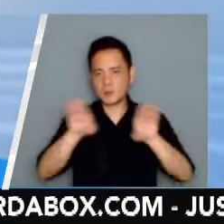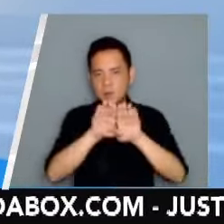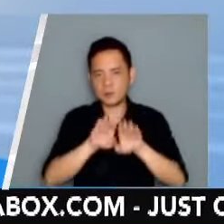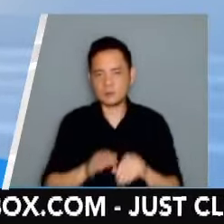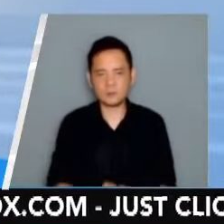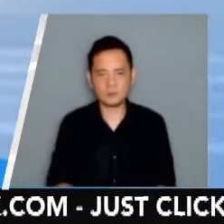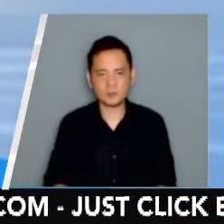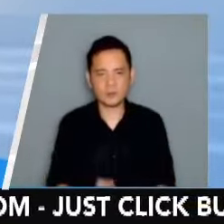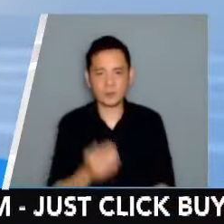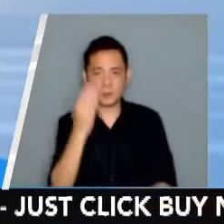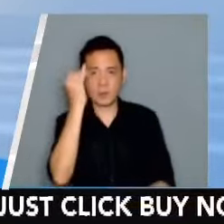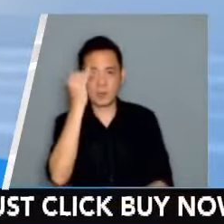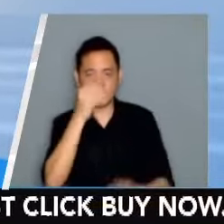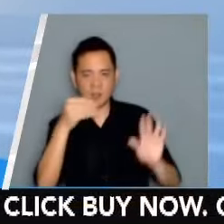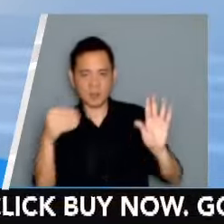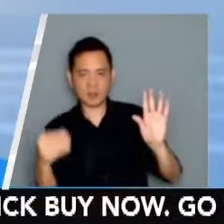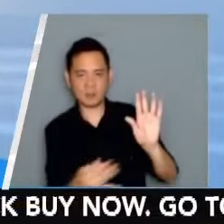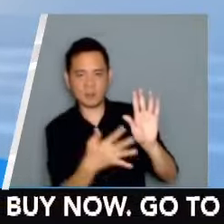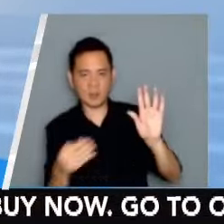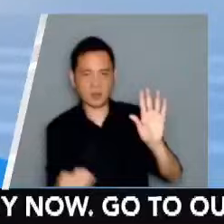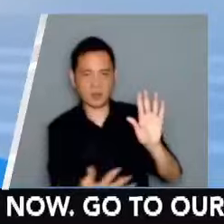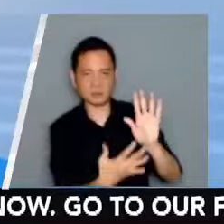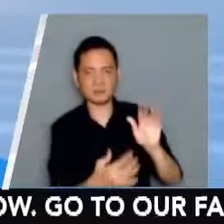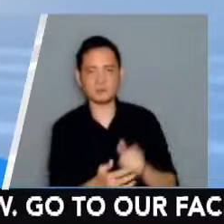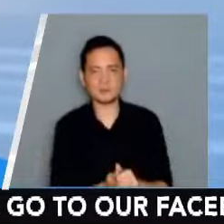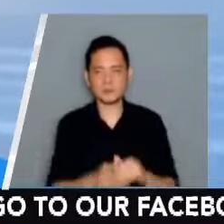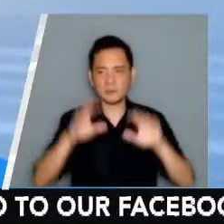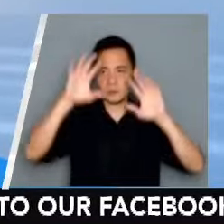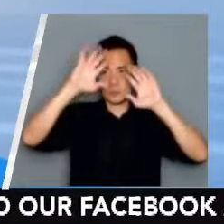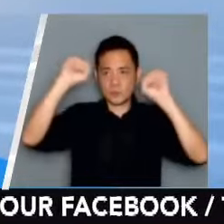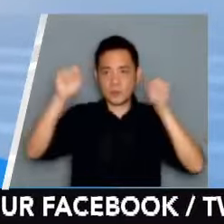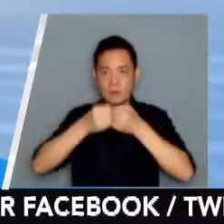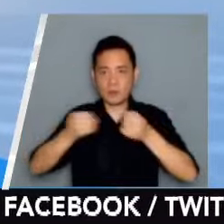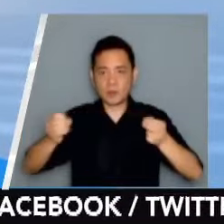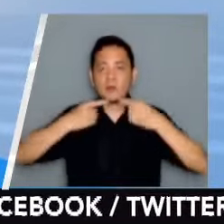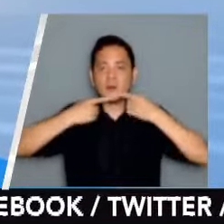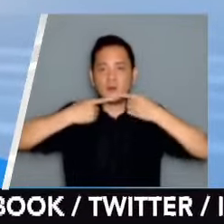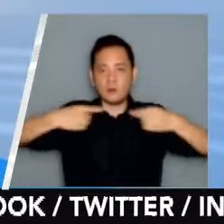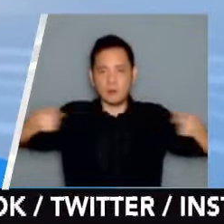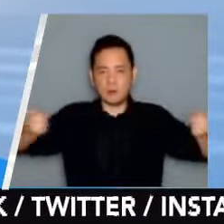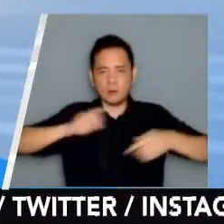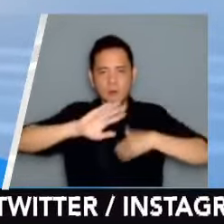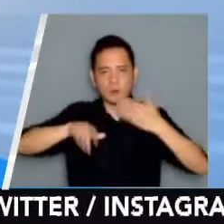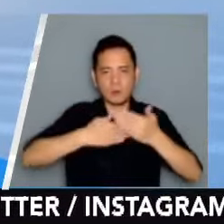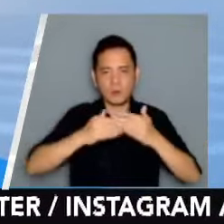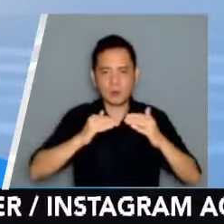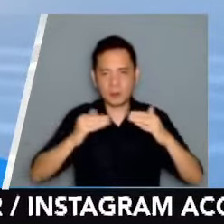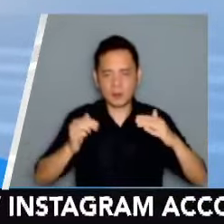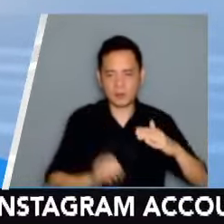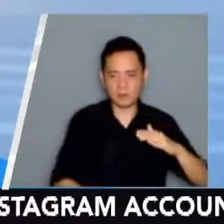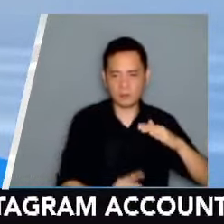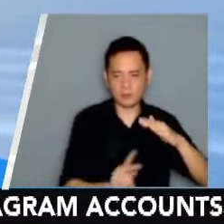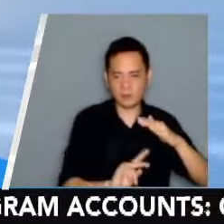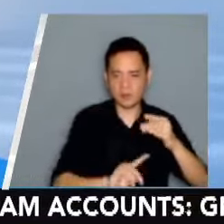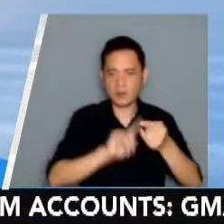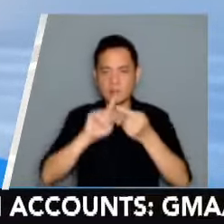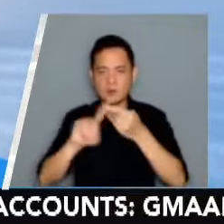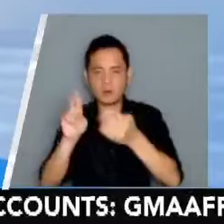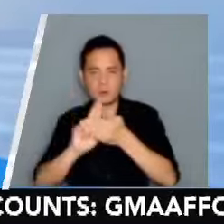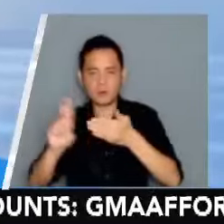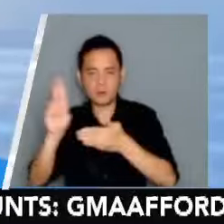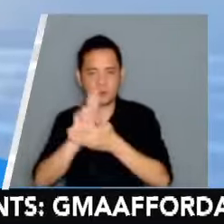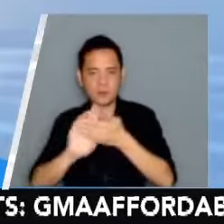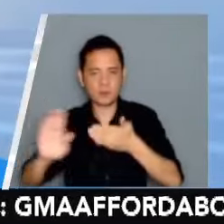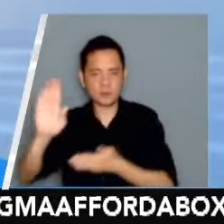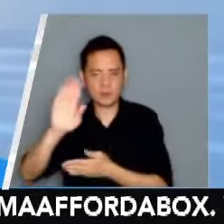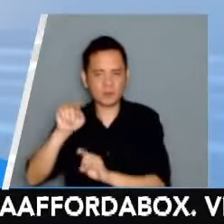habagat. Sinuspindi na ng Malacanang ang mga klase sa lahat ng antas sa mga pampublikong paaralan sa Metro Manila. Bago pa yan na nagdeklara